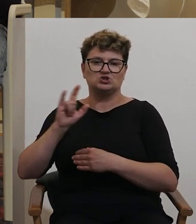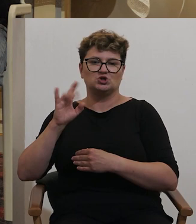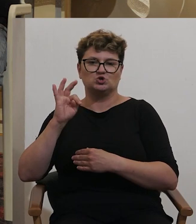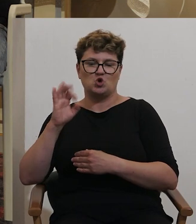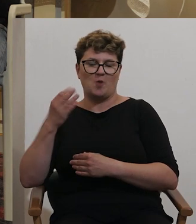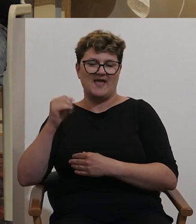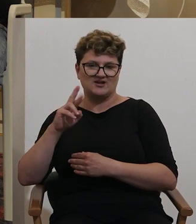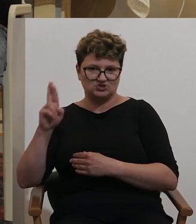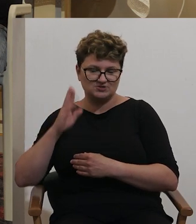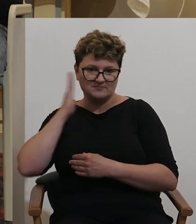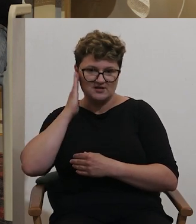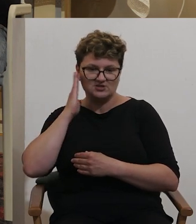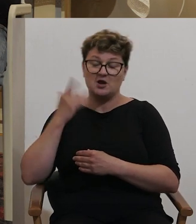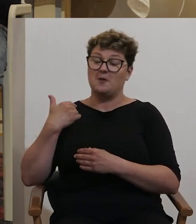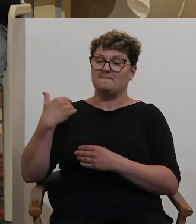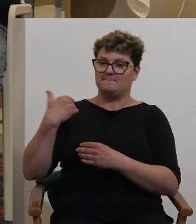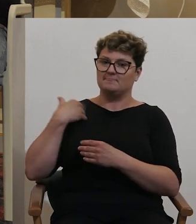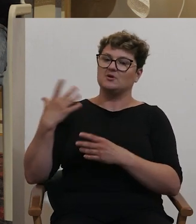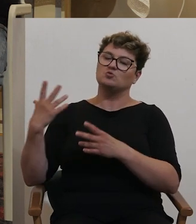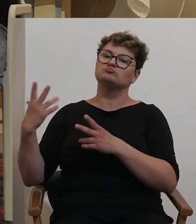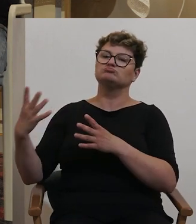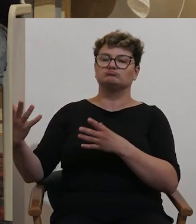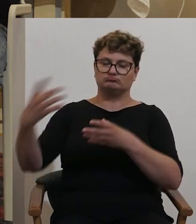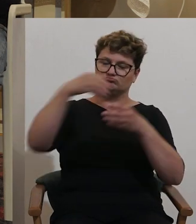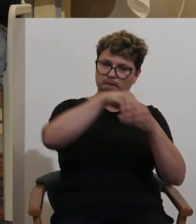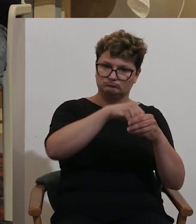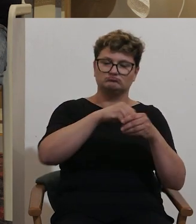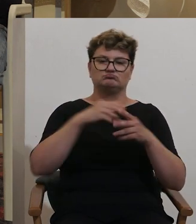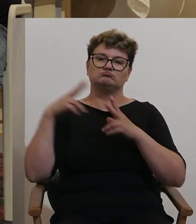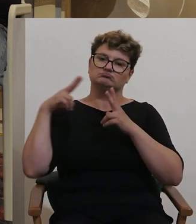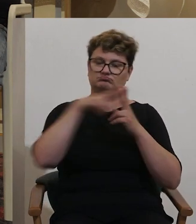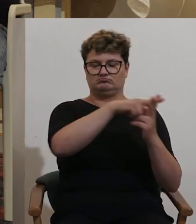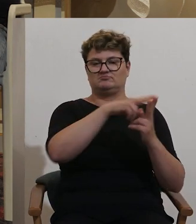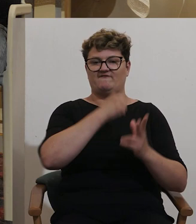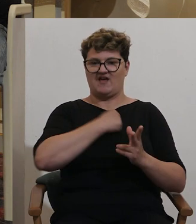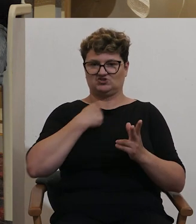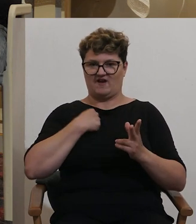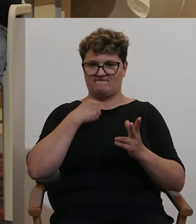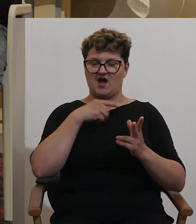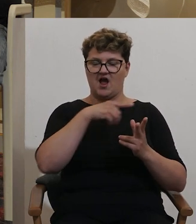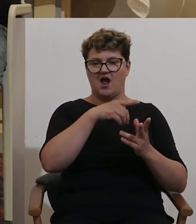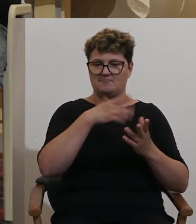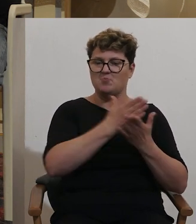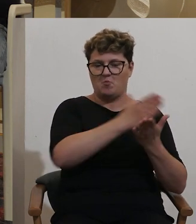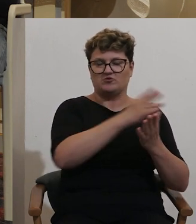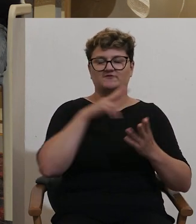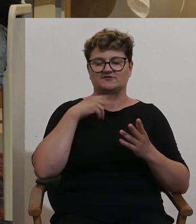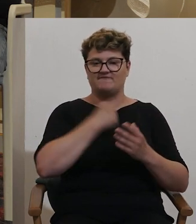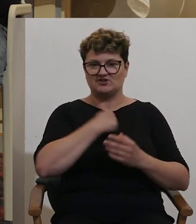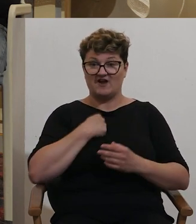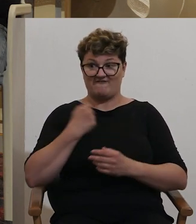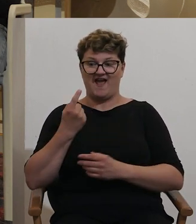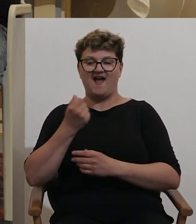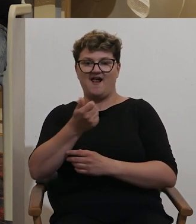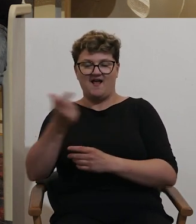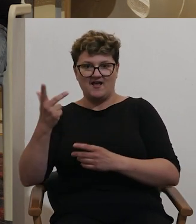udział w desancie na lewy brzeg Warszawy. I proszę państwa, to jest jeden z nielicznych berlingowców, który